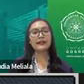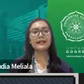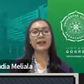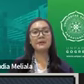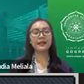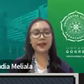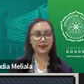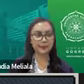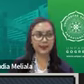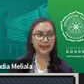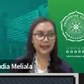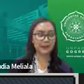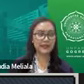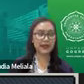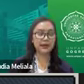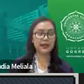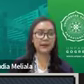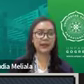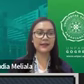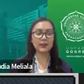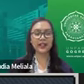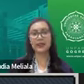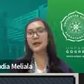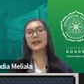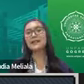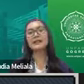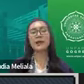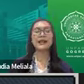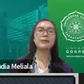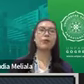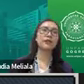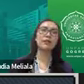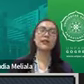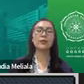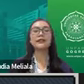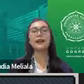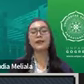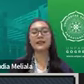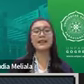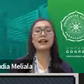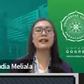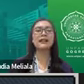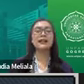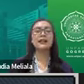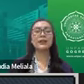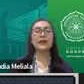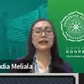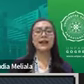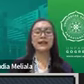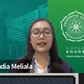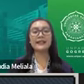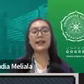pentingnya, dan saya merasa pada saat kita bicara mengenai mekanisme check and balances, mekanisme kontrol horizontal, vertikal,